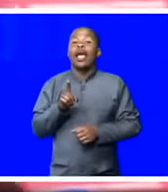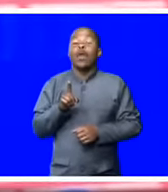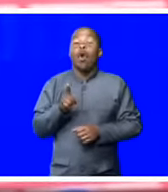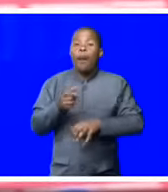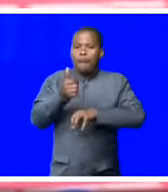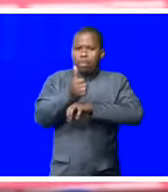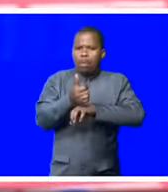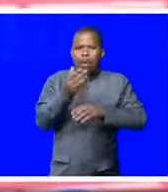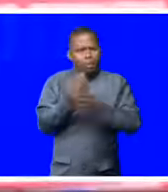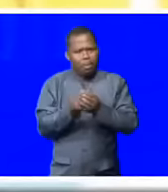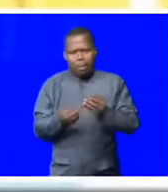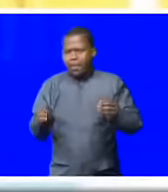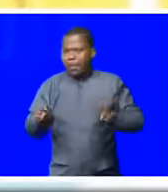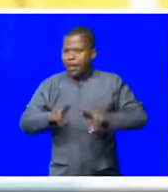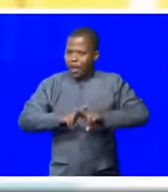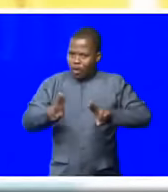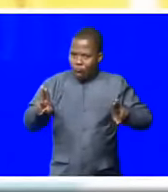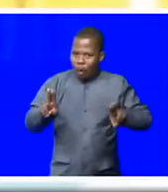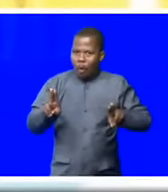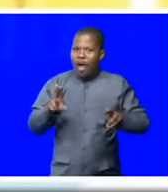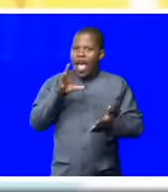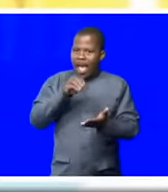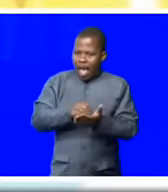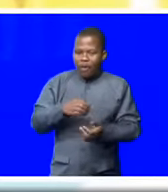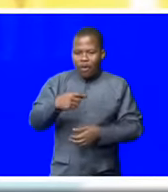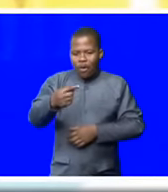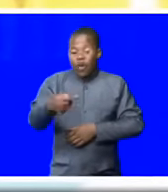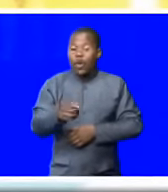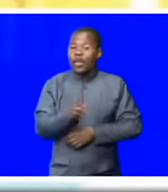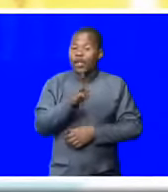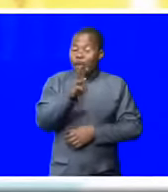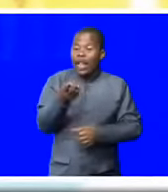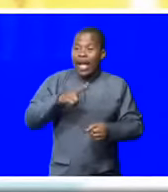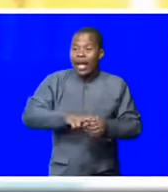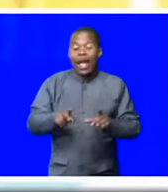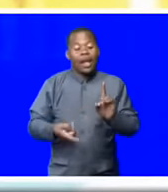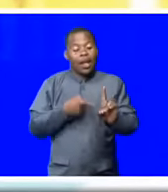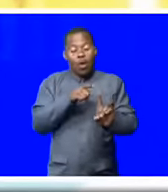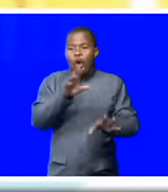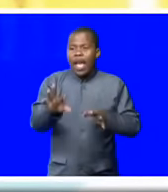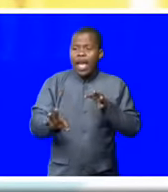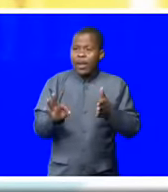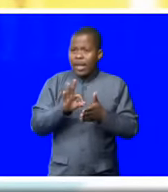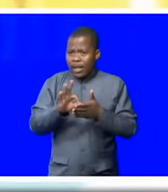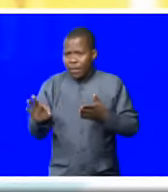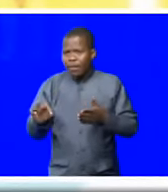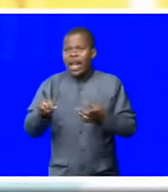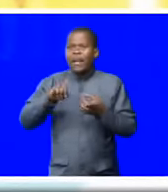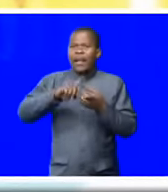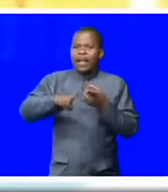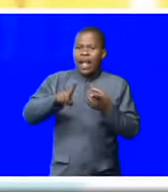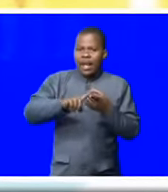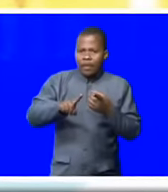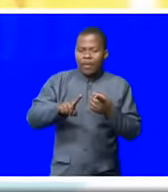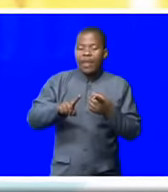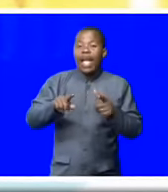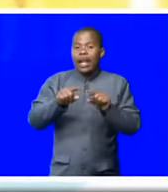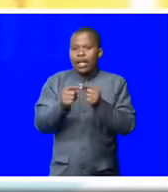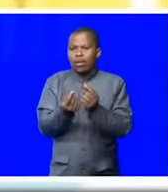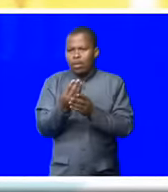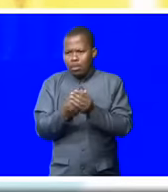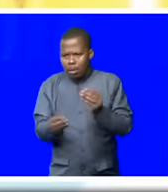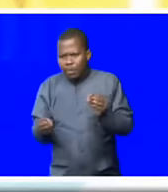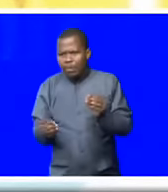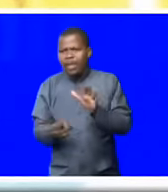yini uyachiya enicala ngwenya uchubekile wachaza ukuthi naleyo letsinza abadlali lokubekwa ukuthi sebavele balishile licembu lefaya